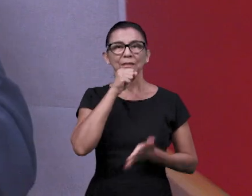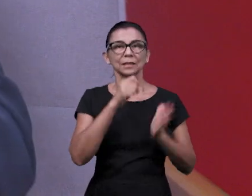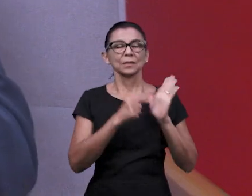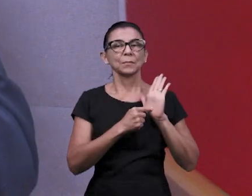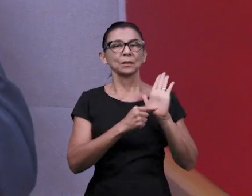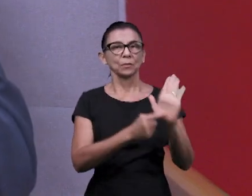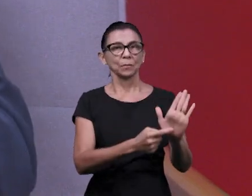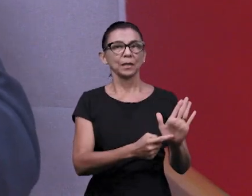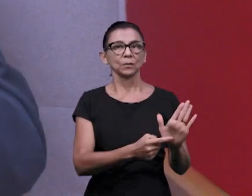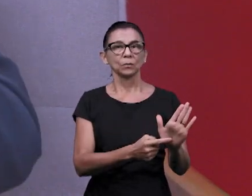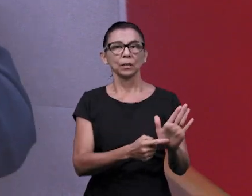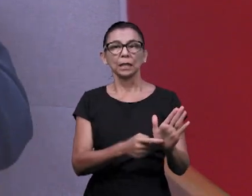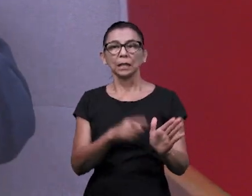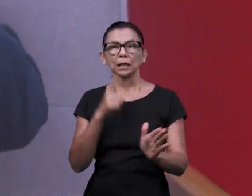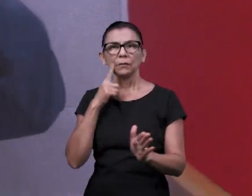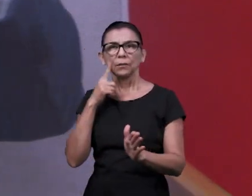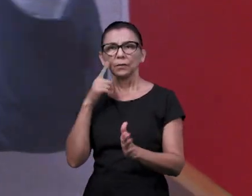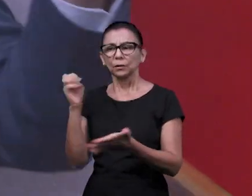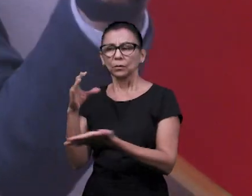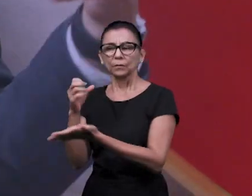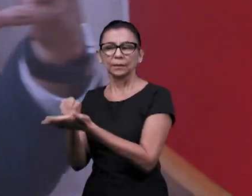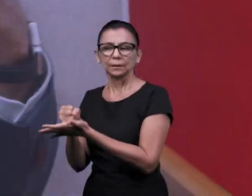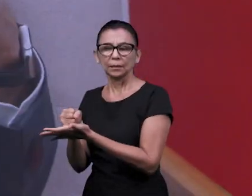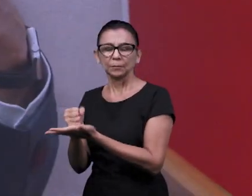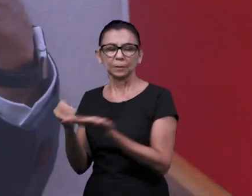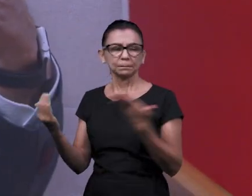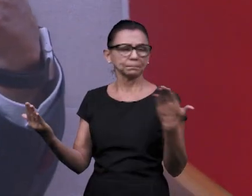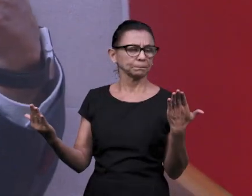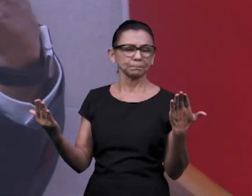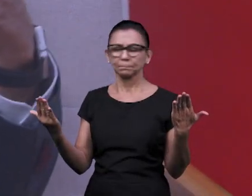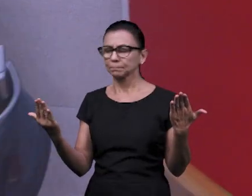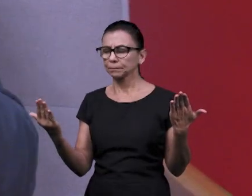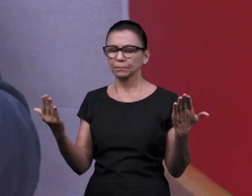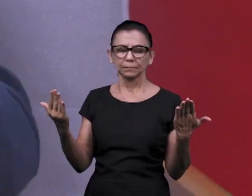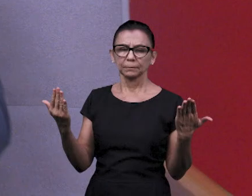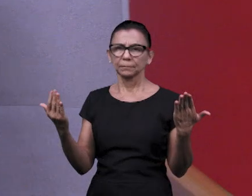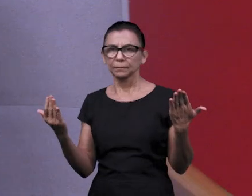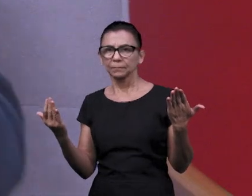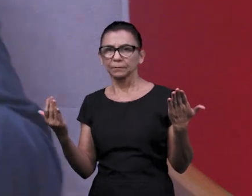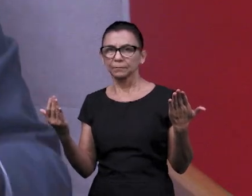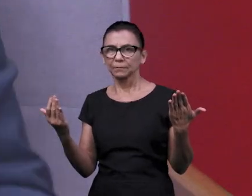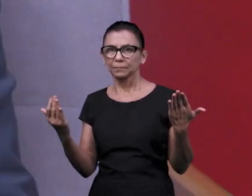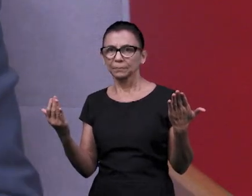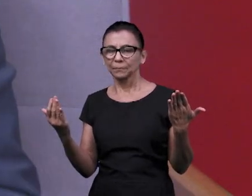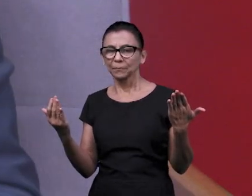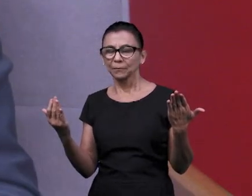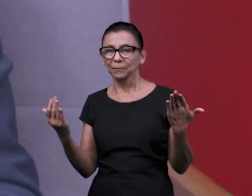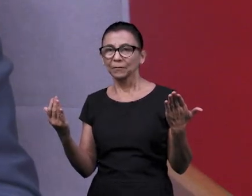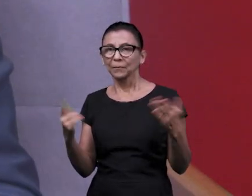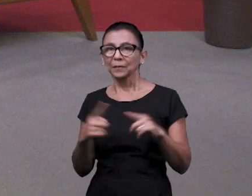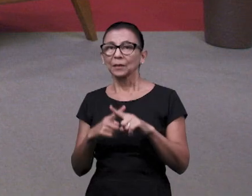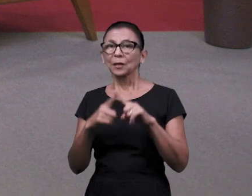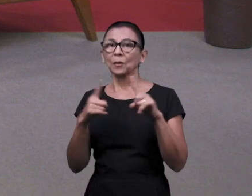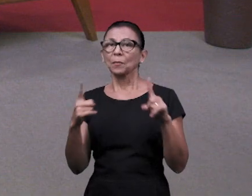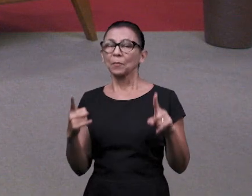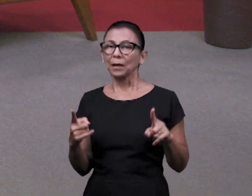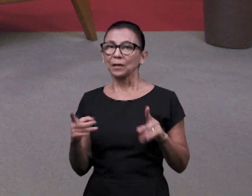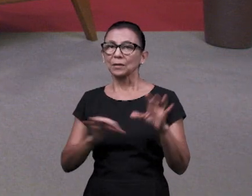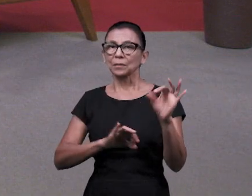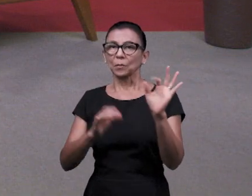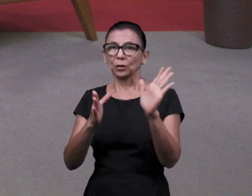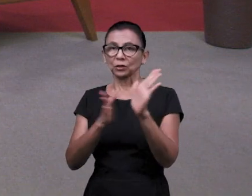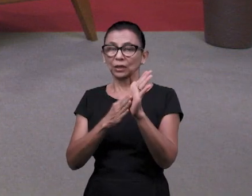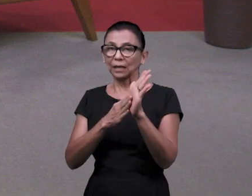se trouvent au Nouveau Testament, mais tout ce projet glorieux, Daniel, il est venu depuis l'Ancien Testament,